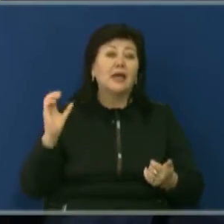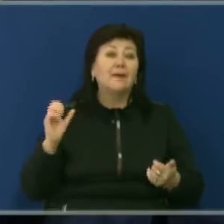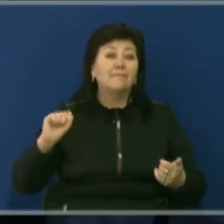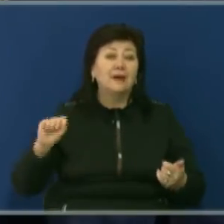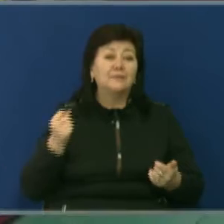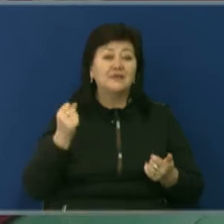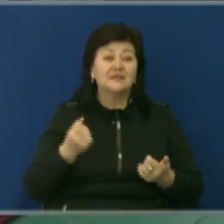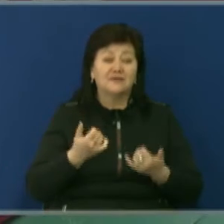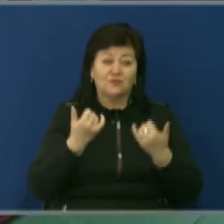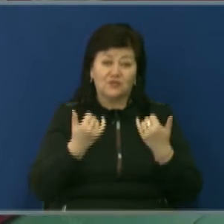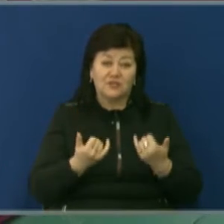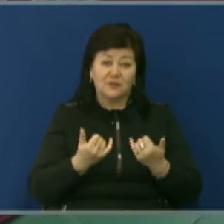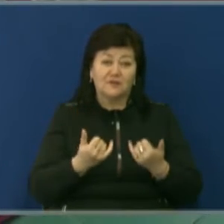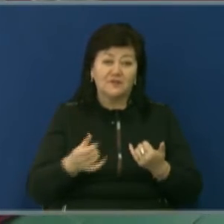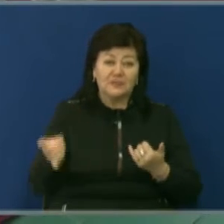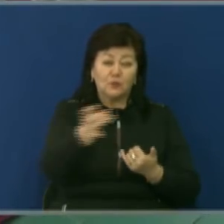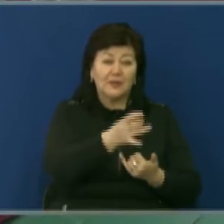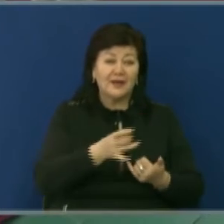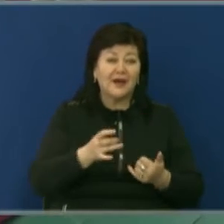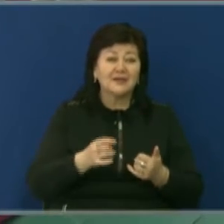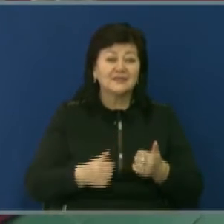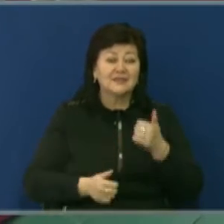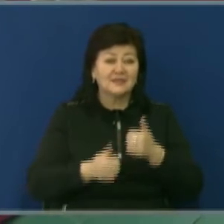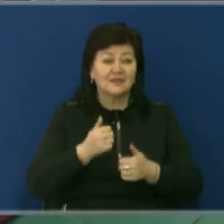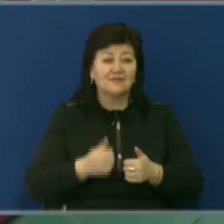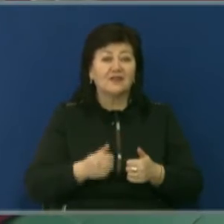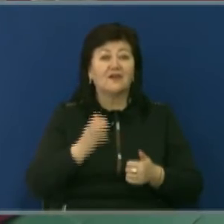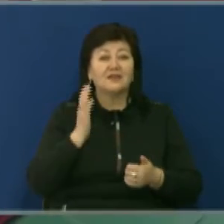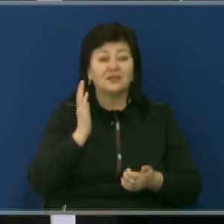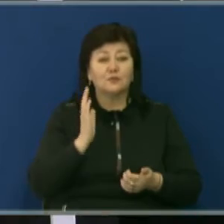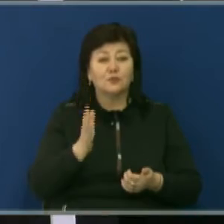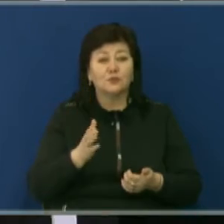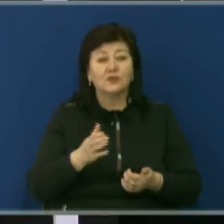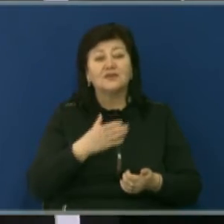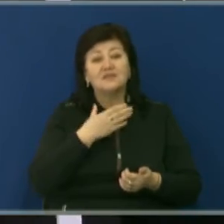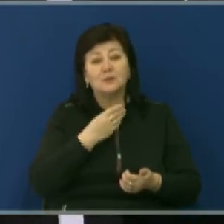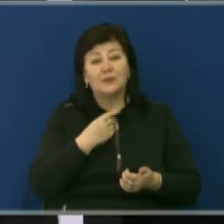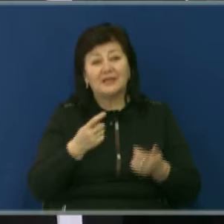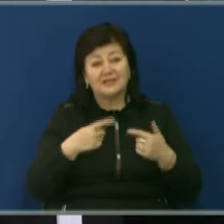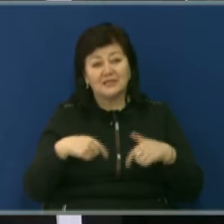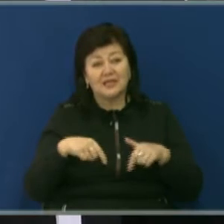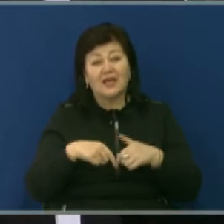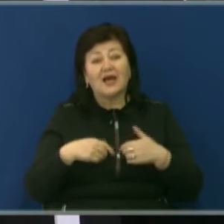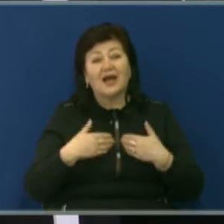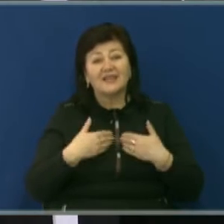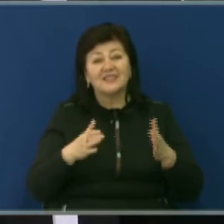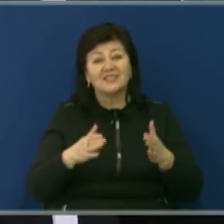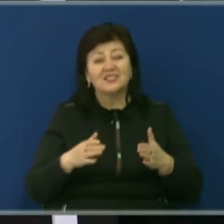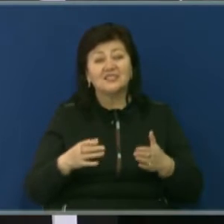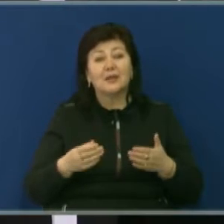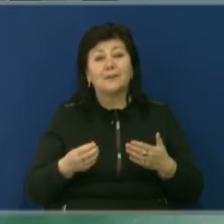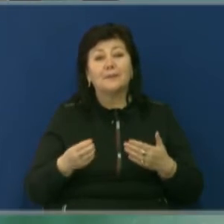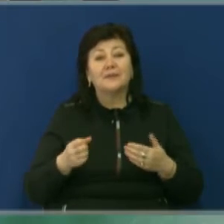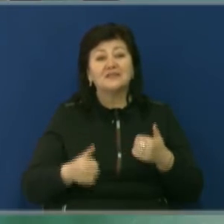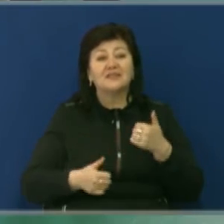алады. Биыл республика чемпионаты еліміздің түкпір-түкпірінен келген спортшылардың басын қосты. Чемпионаттың ашылу салтанатына қала әкімі